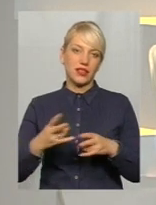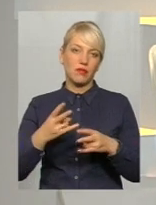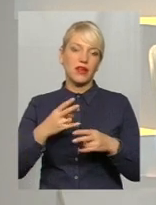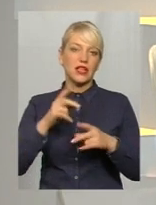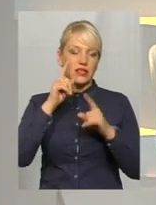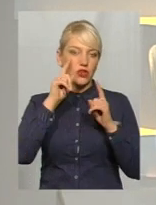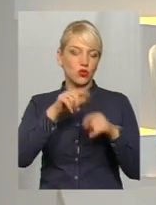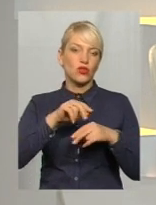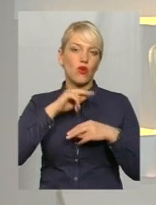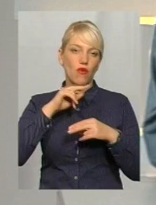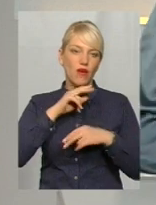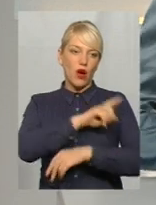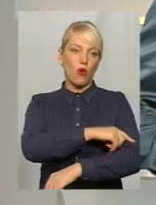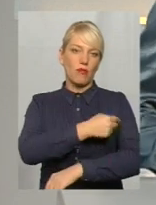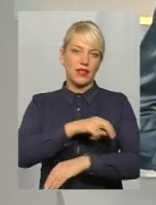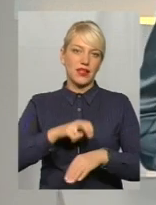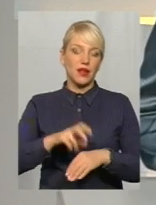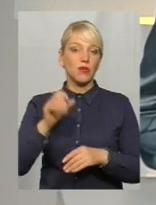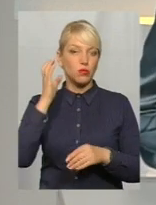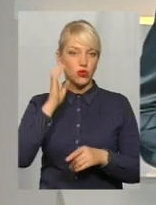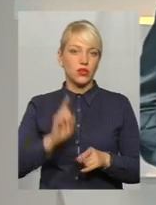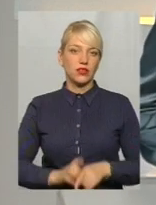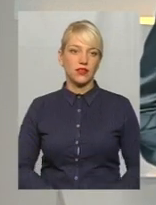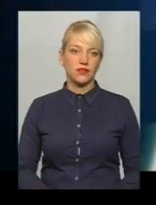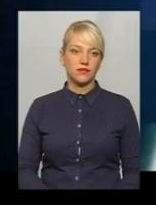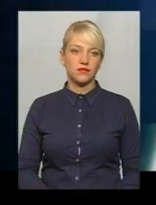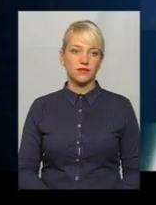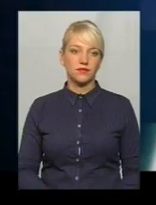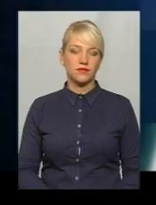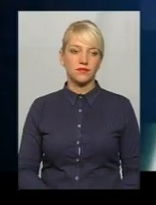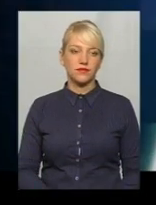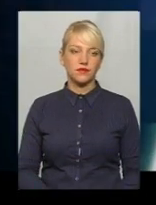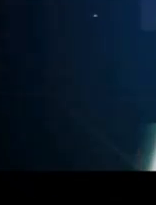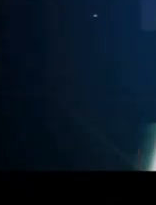увагу медикам. Ось почули який коментар.